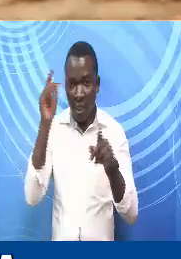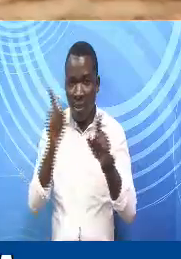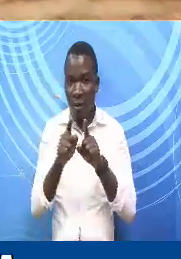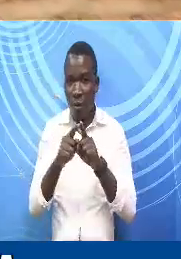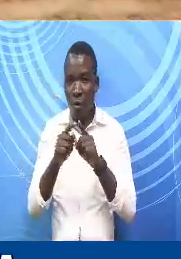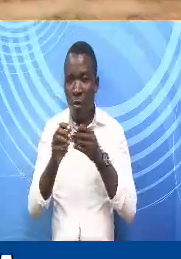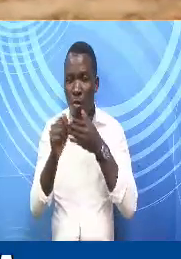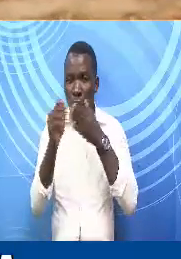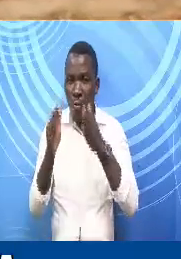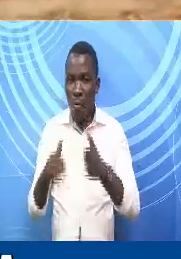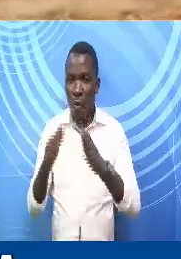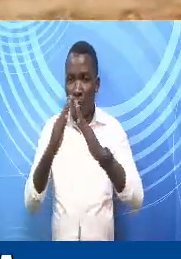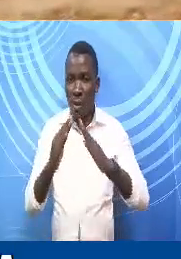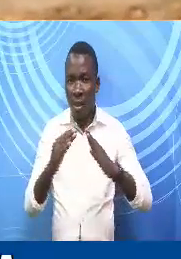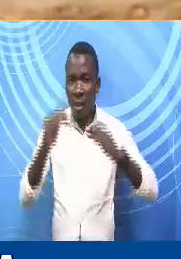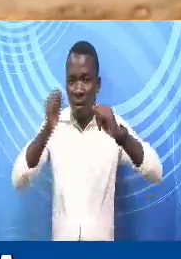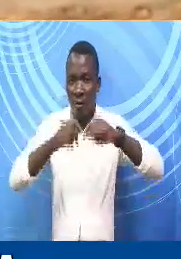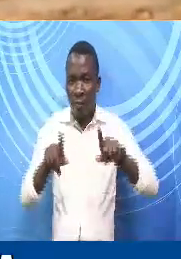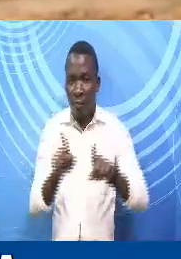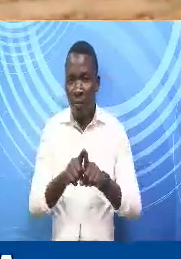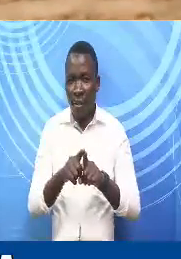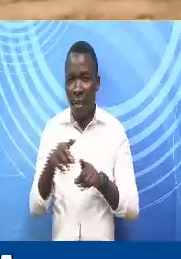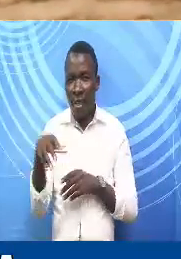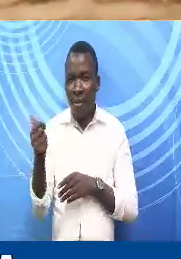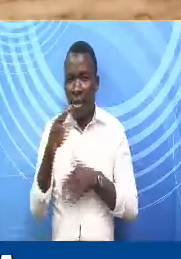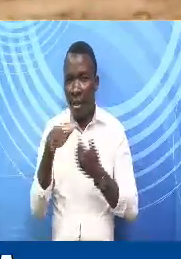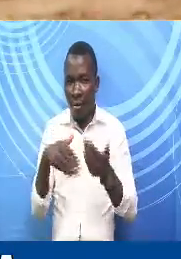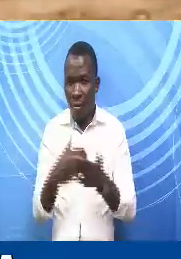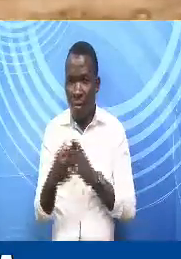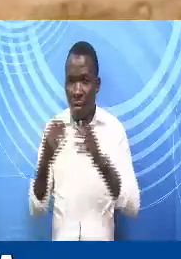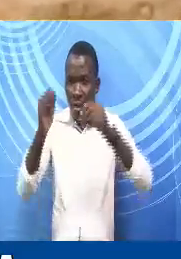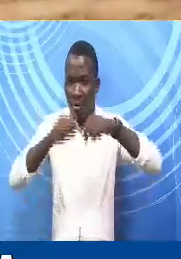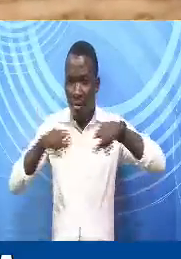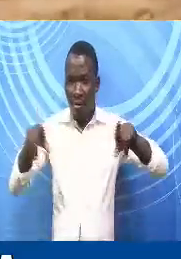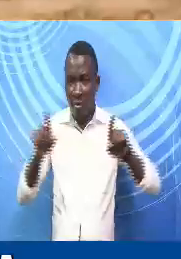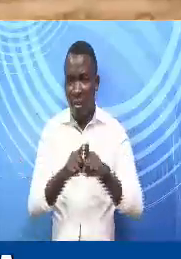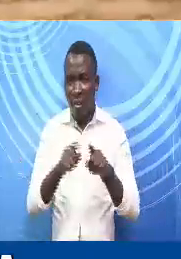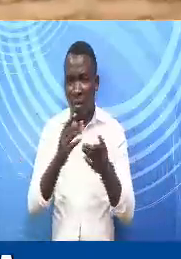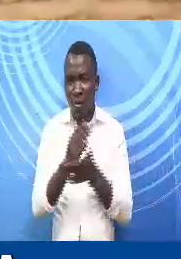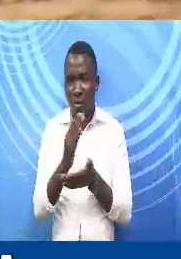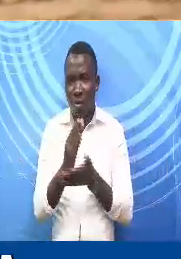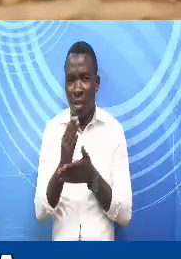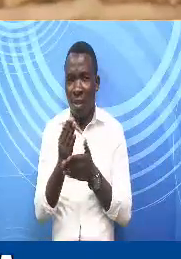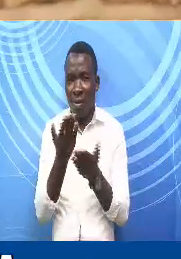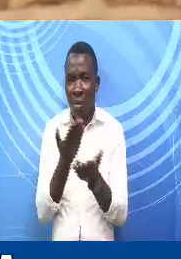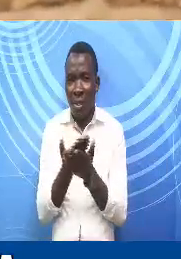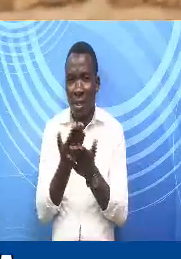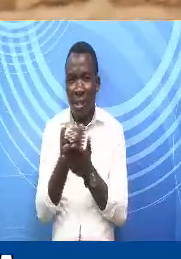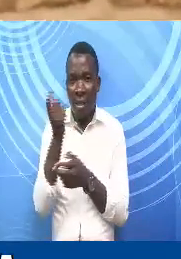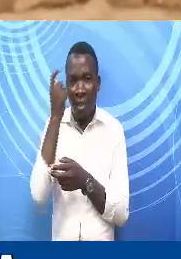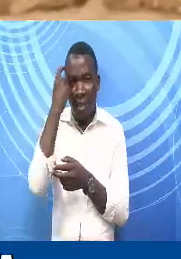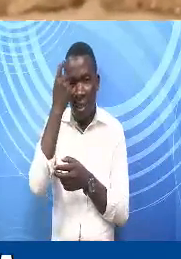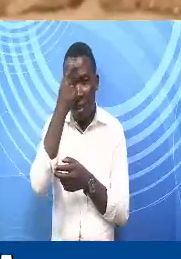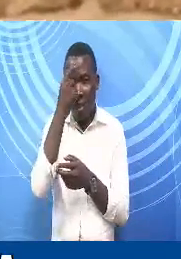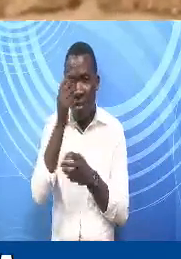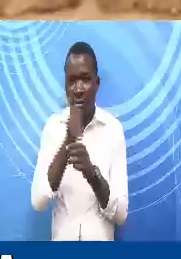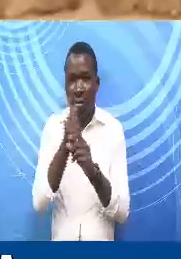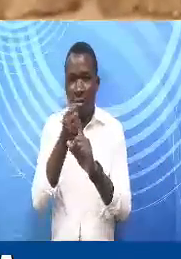twumvikanaga yewe n'abagiye bahimuka twarumvikanaga rwose none turasaba ko leta